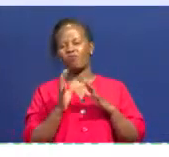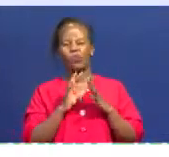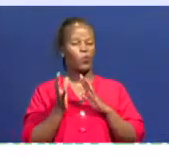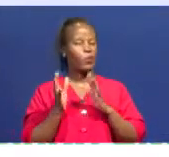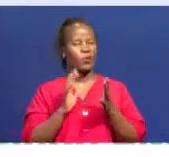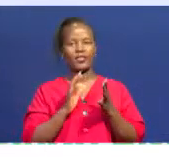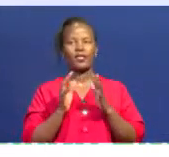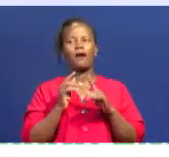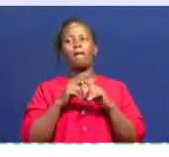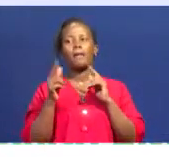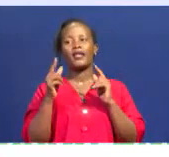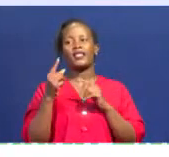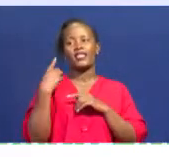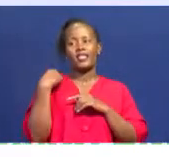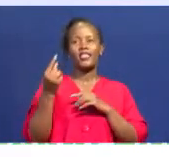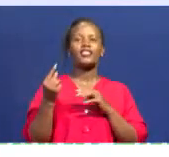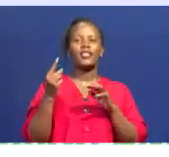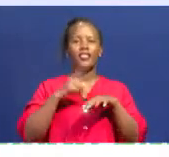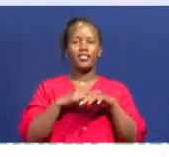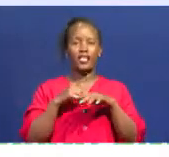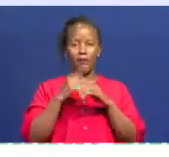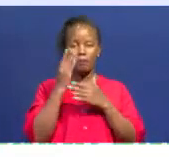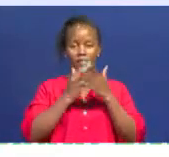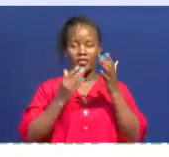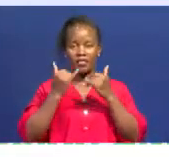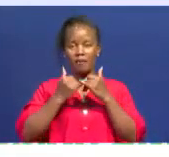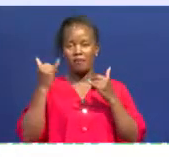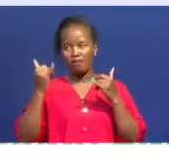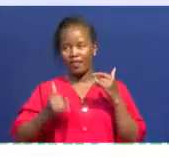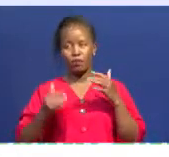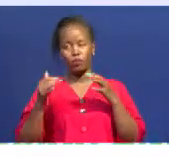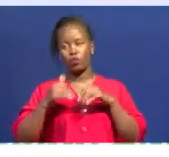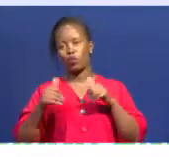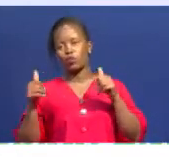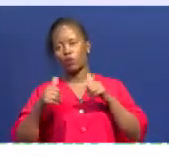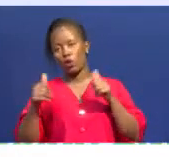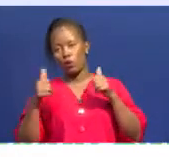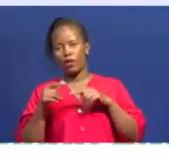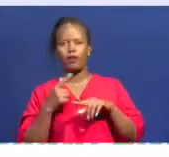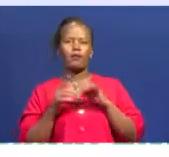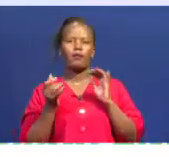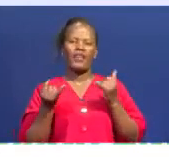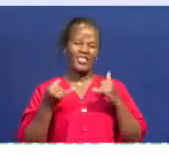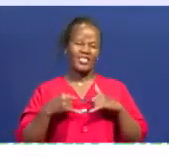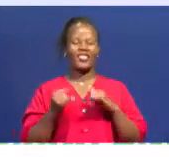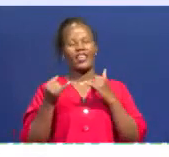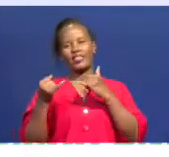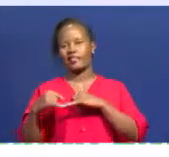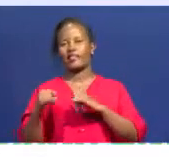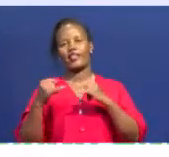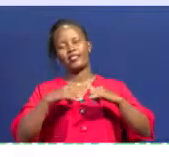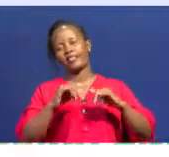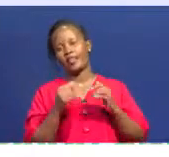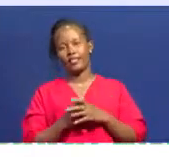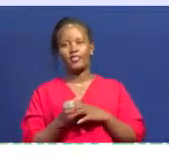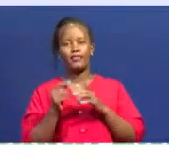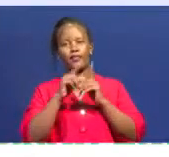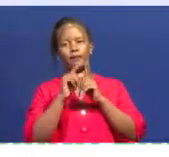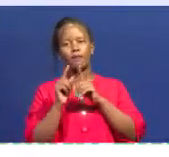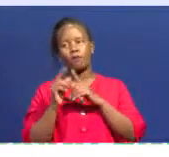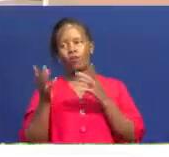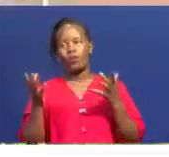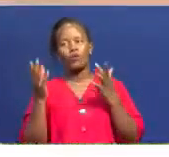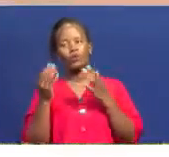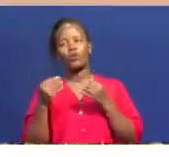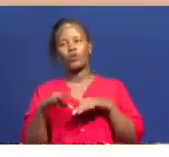better yesterday when I played my semifinals. But I tried. I gave my best. It was